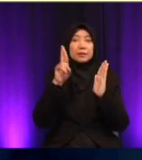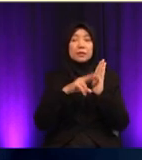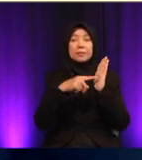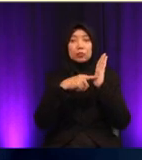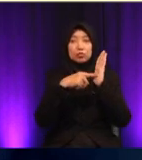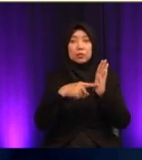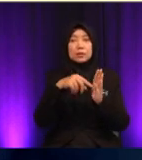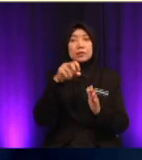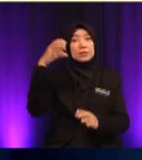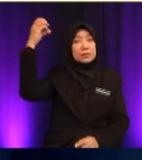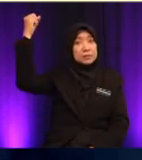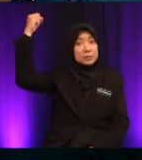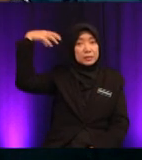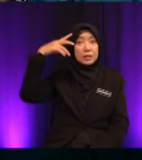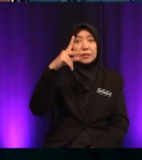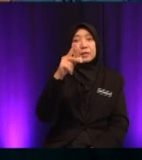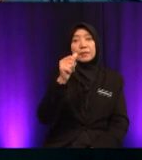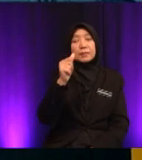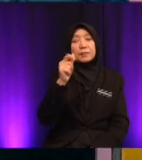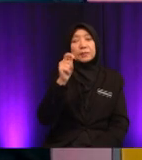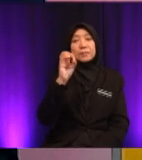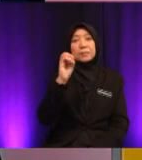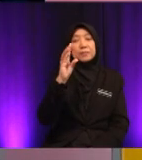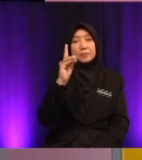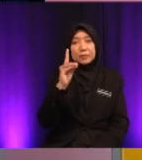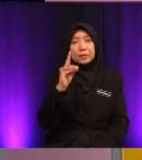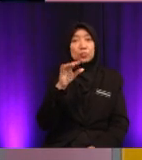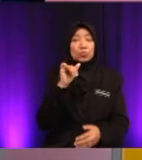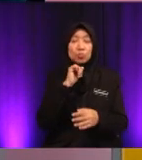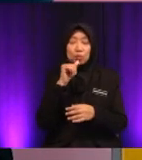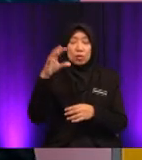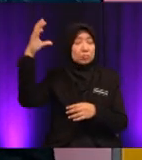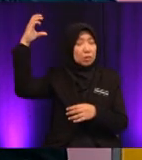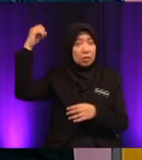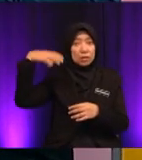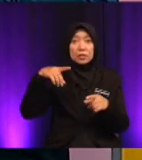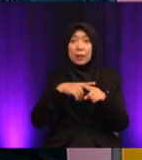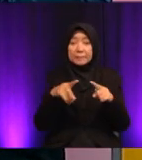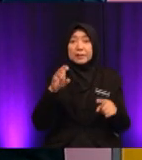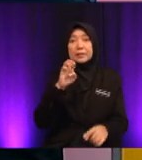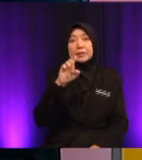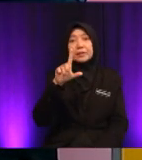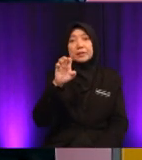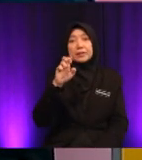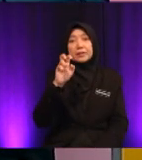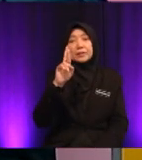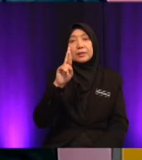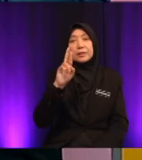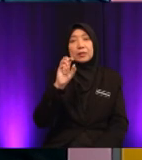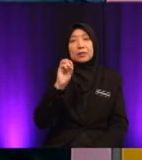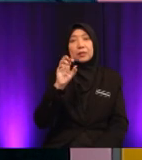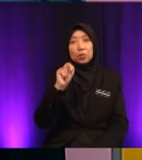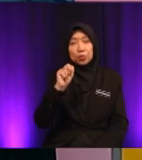Sinar catok ini bukan cahaya sinar elektron ilektron Zarah yang mempunyai